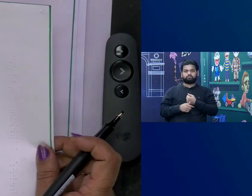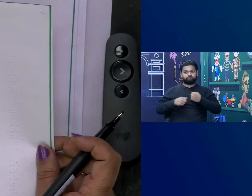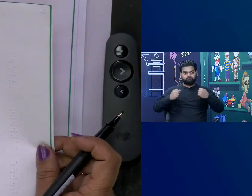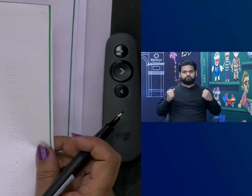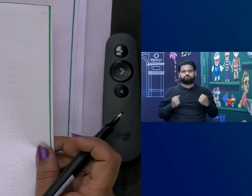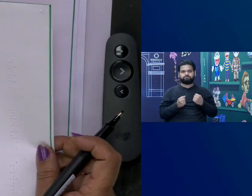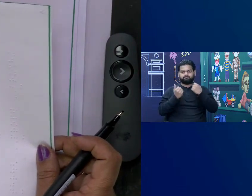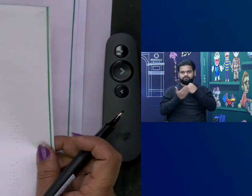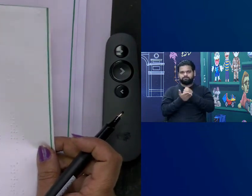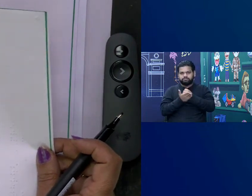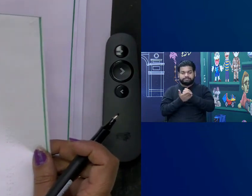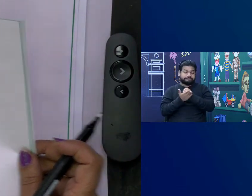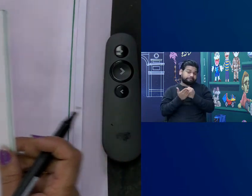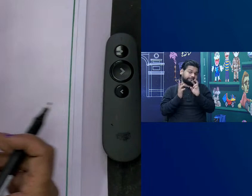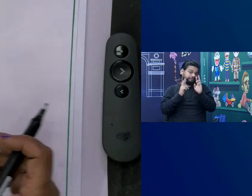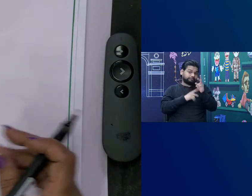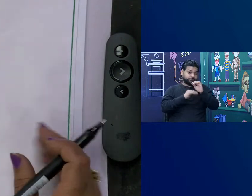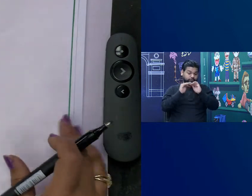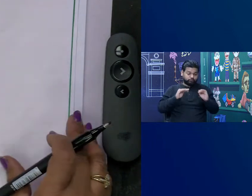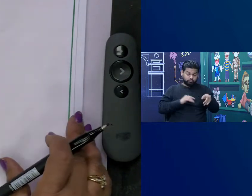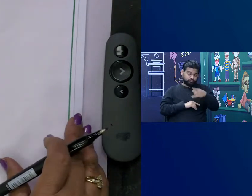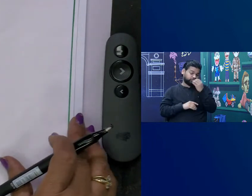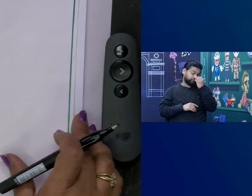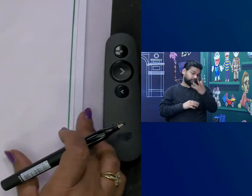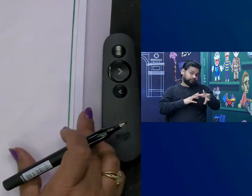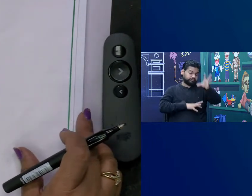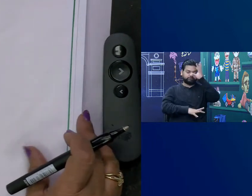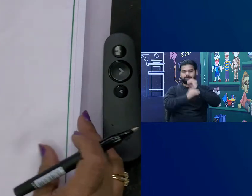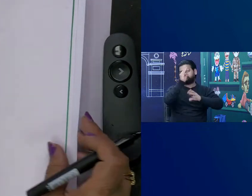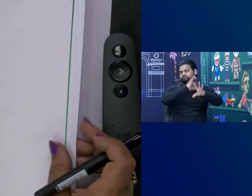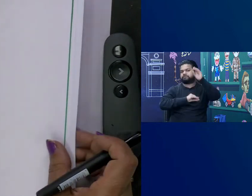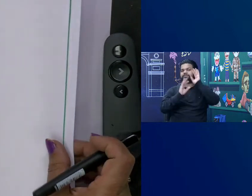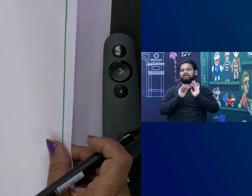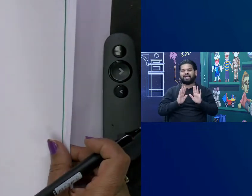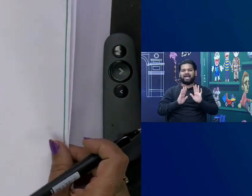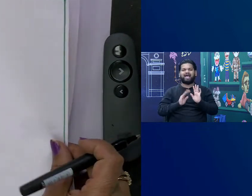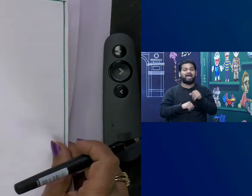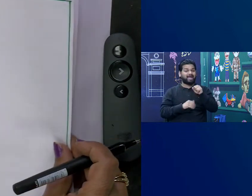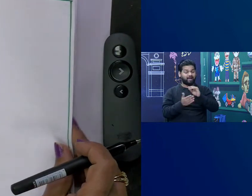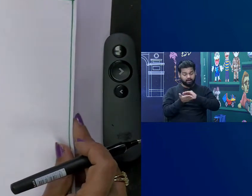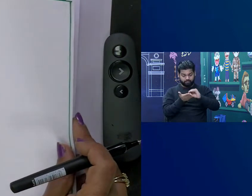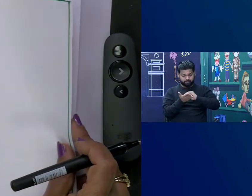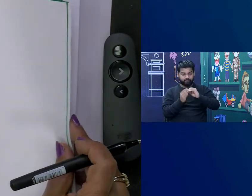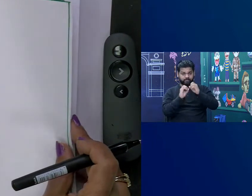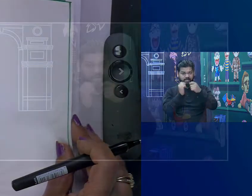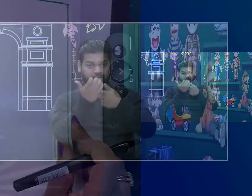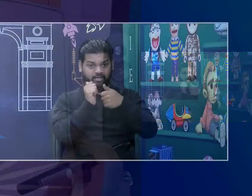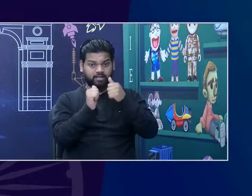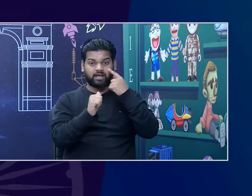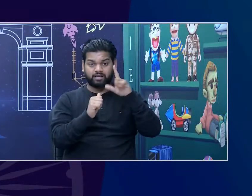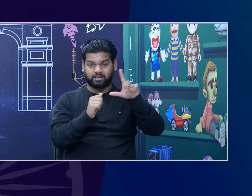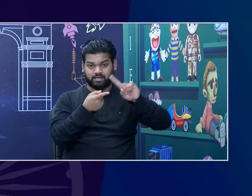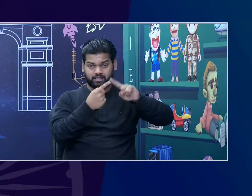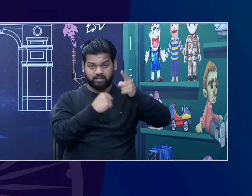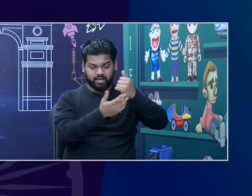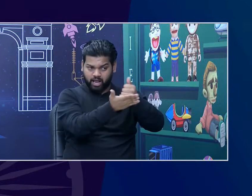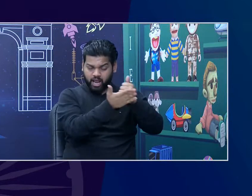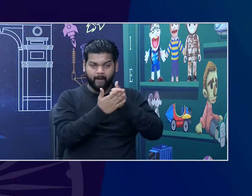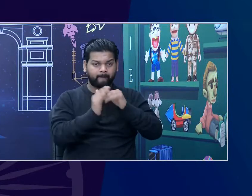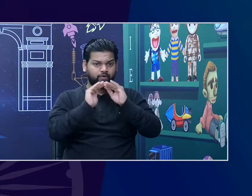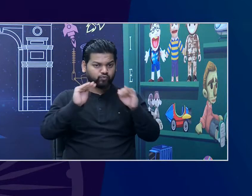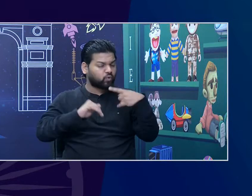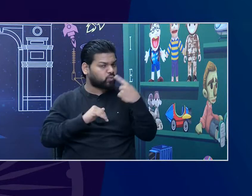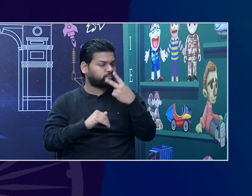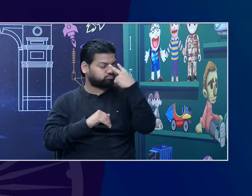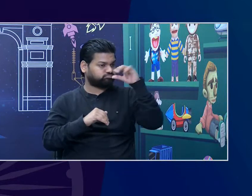और अच्छे से सीख पाएंगे. जी, और ब्रेल के माध्यम से बच्चे हमारे विजुअली इम्पेयर्ड बच्चे बहुत ही इजीली इसको सीख सकते हैं मैम. जी, वो